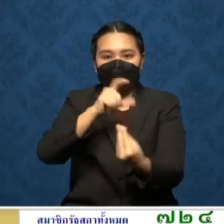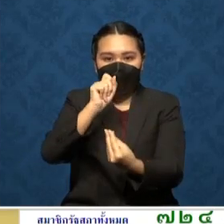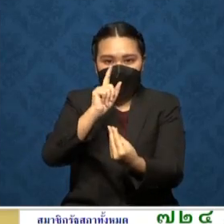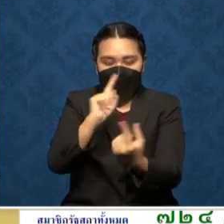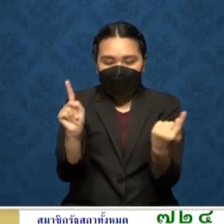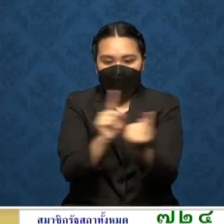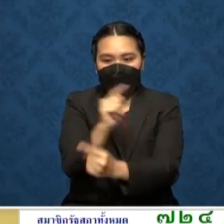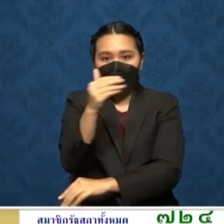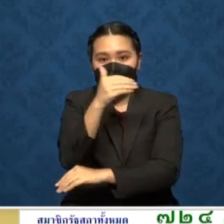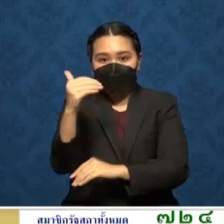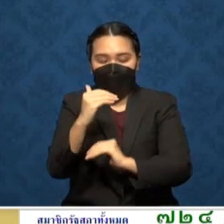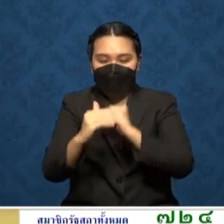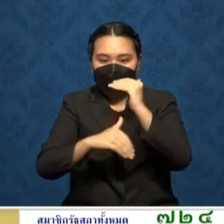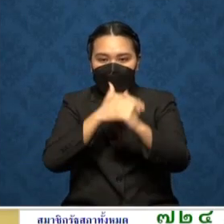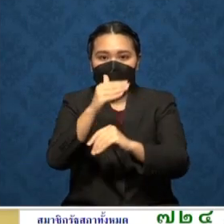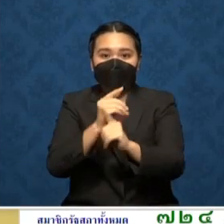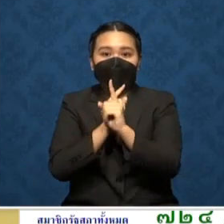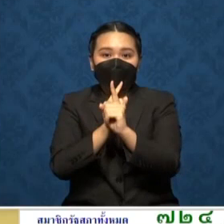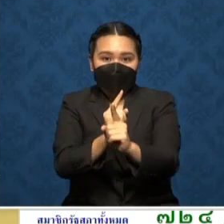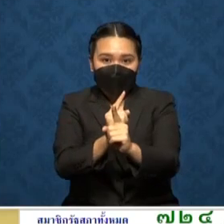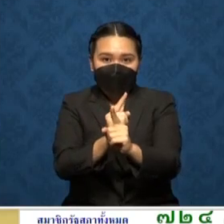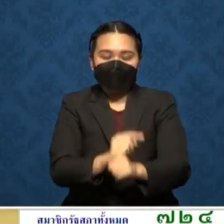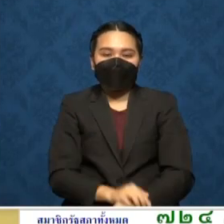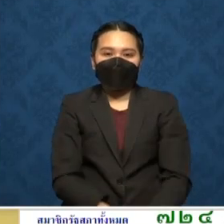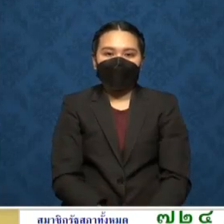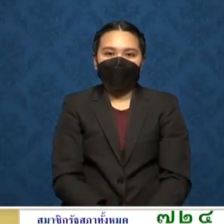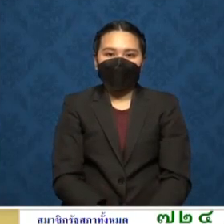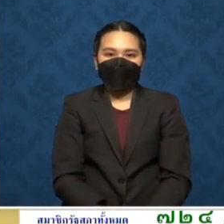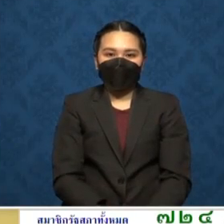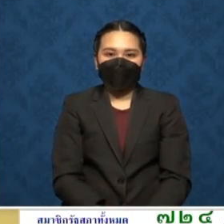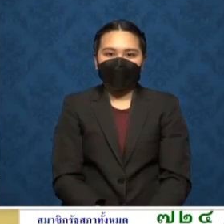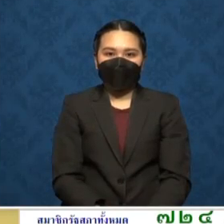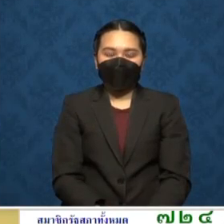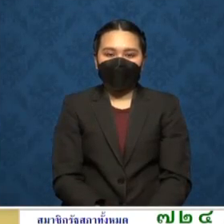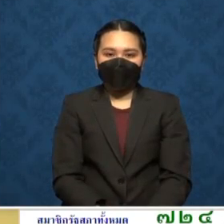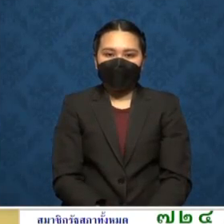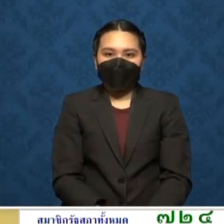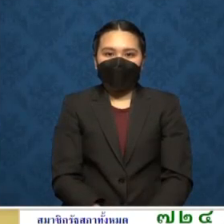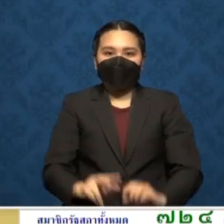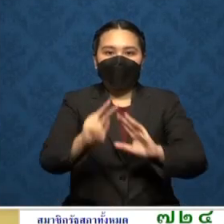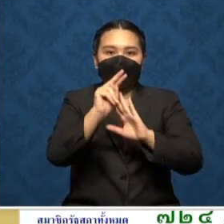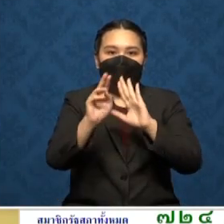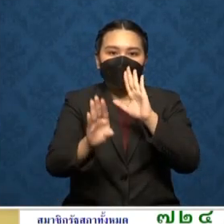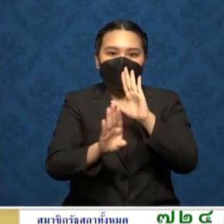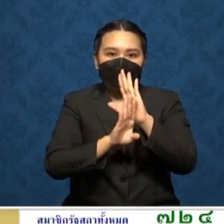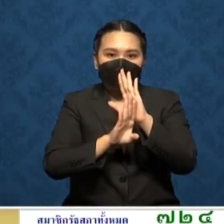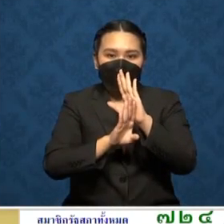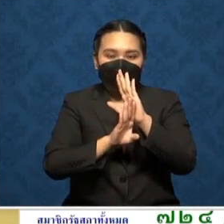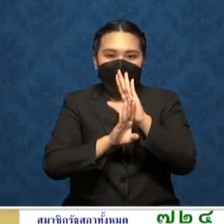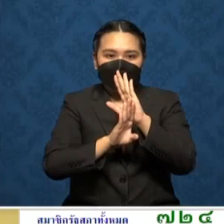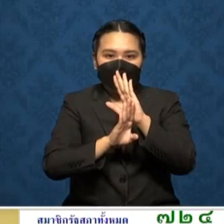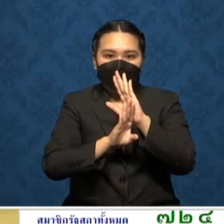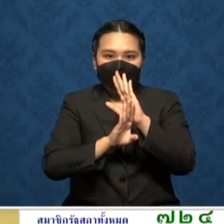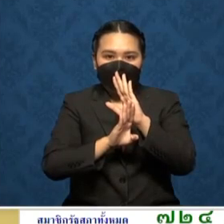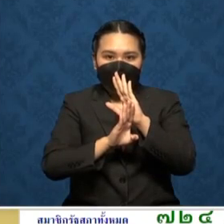าติฉบับที่ใช้อยู่ในปัจจุบันสอดคล้องกับนโยบาย